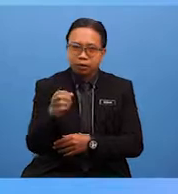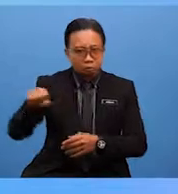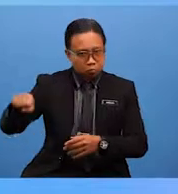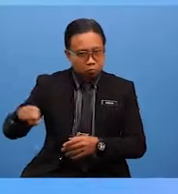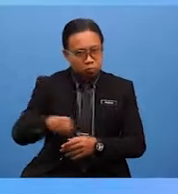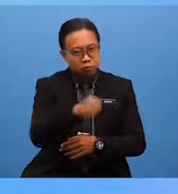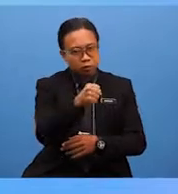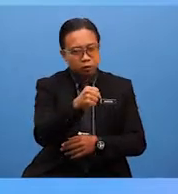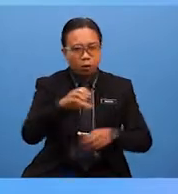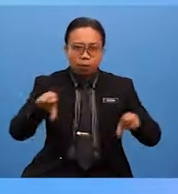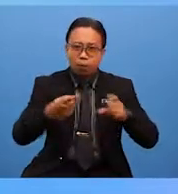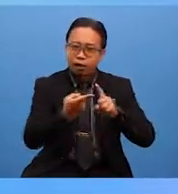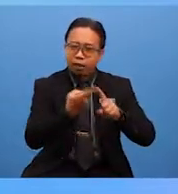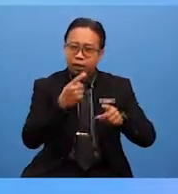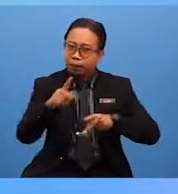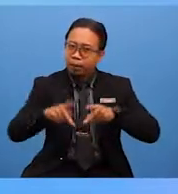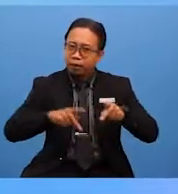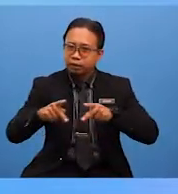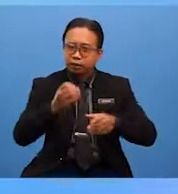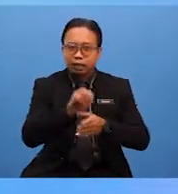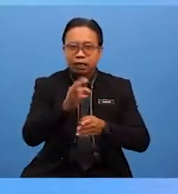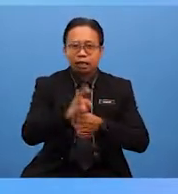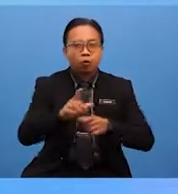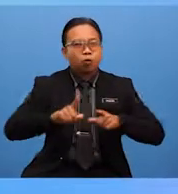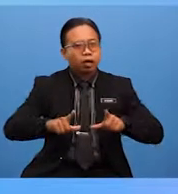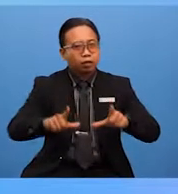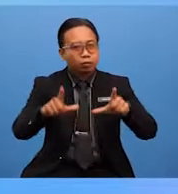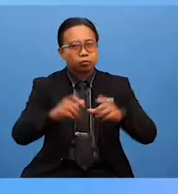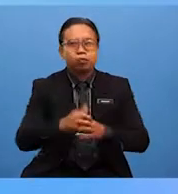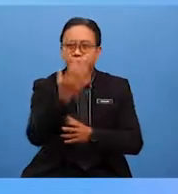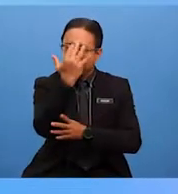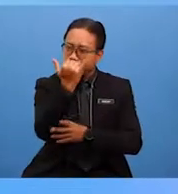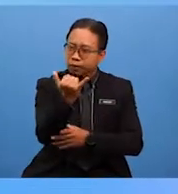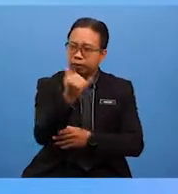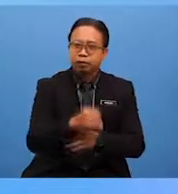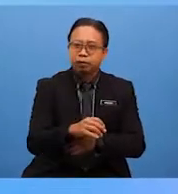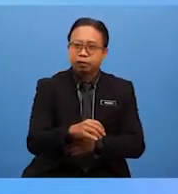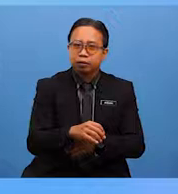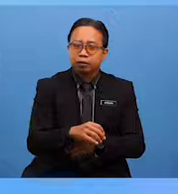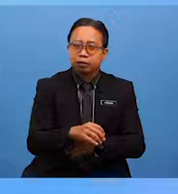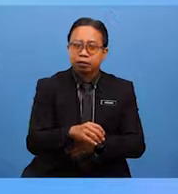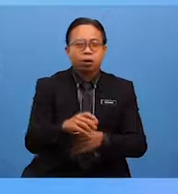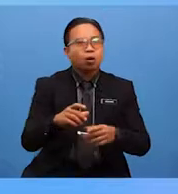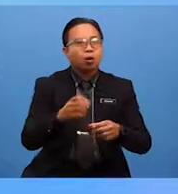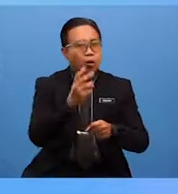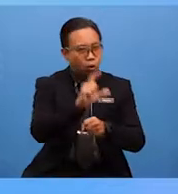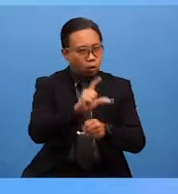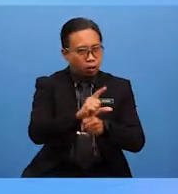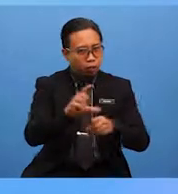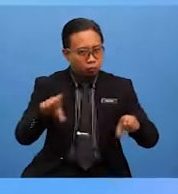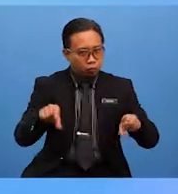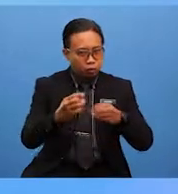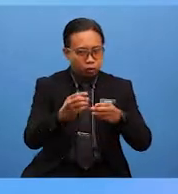sudip diperbuat daripada plastik atau kayu Mengapa logam digunakan dengan